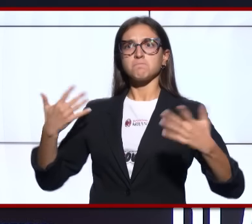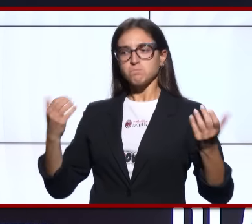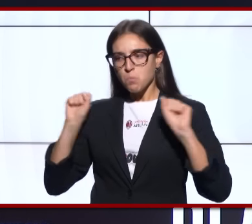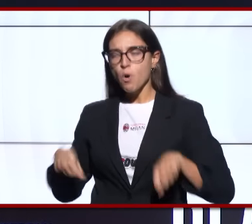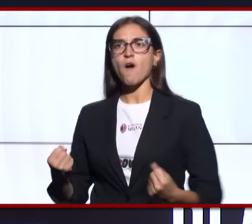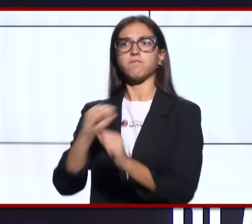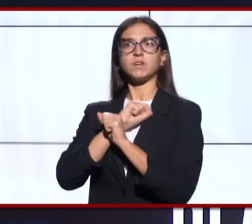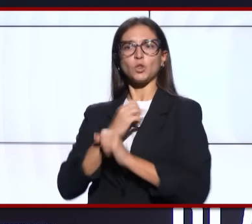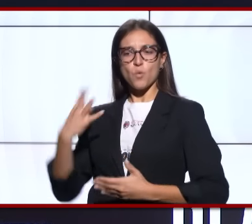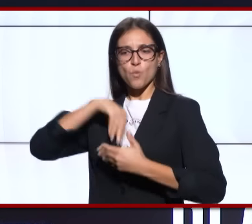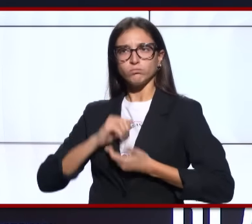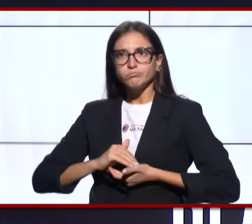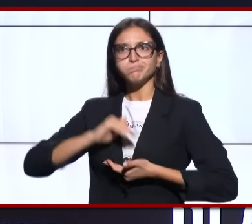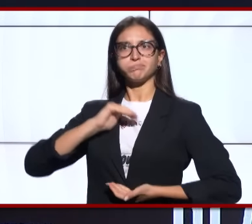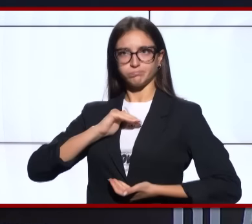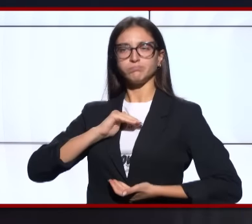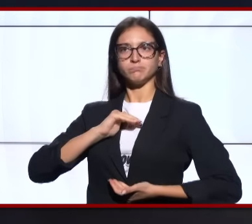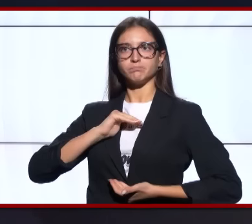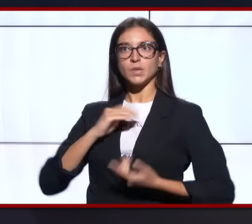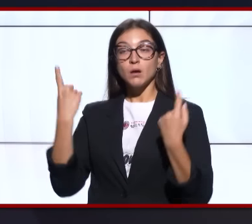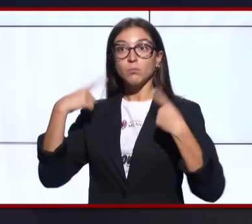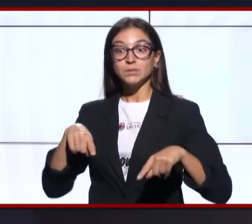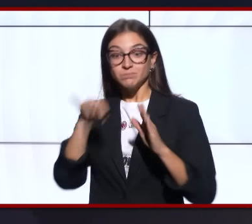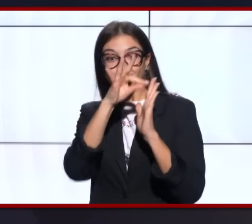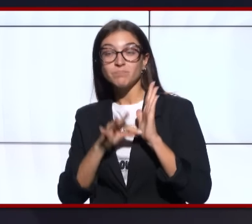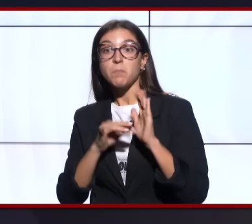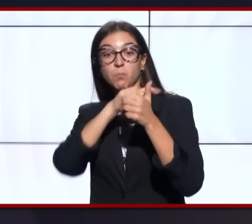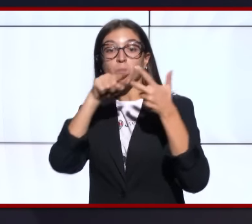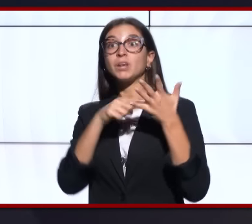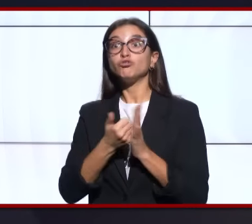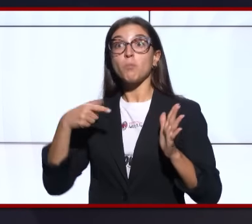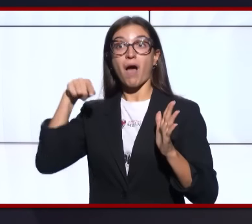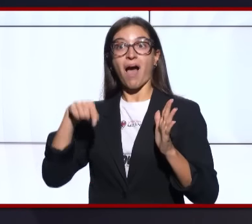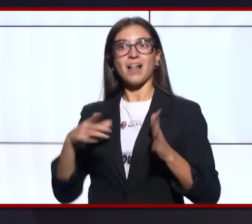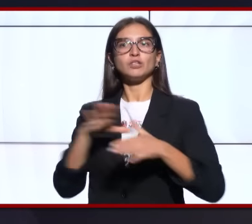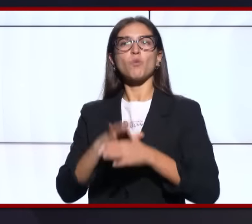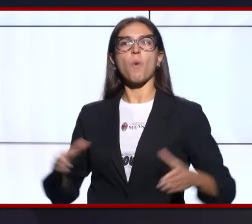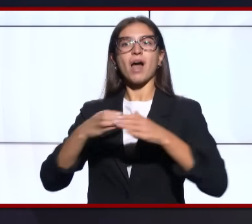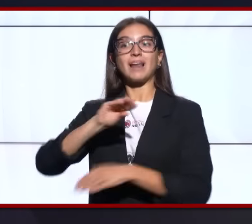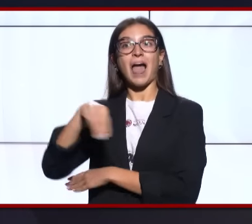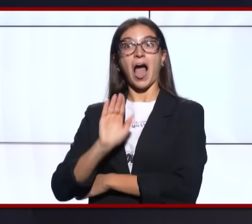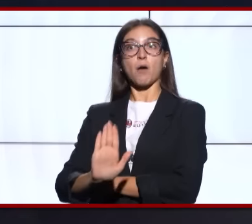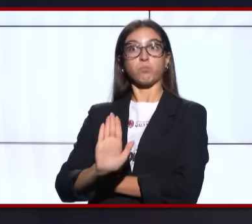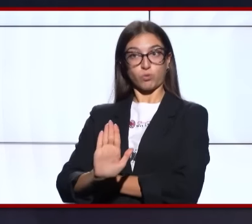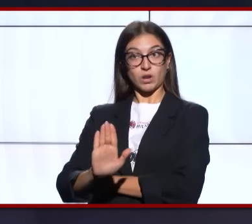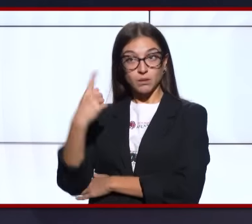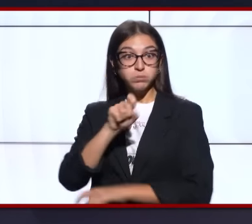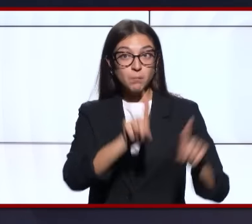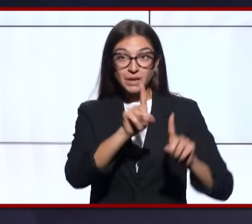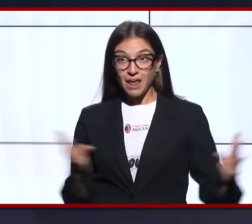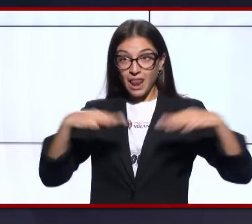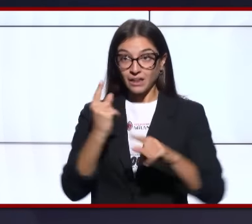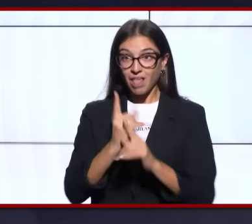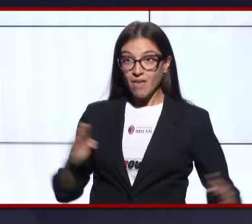fiducia autostima sono queste le principali dote del Napoli le principali caratteristiche del Napoli che affrontiamo domani